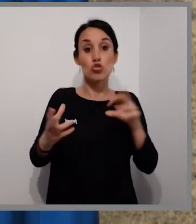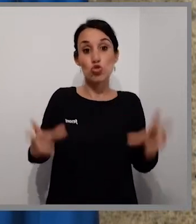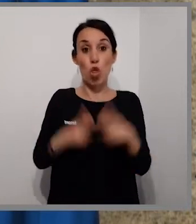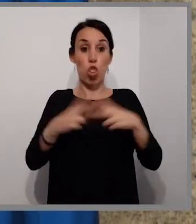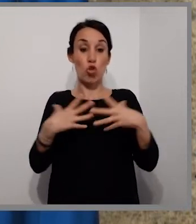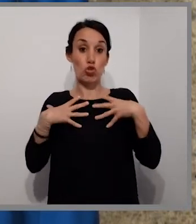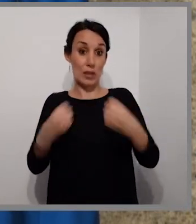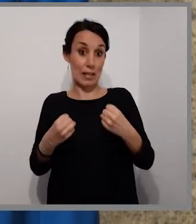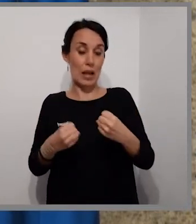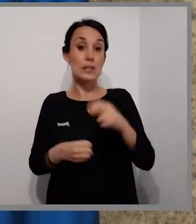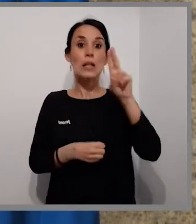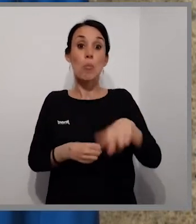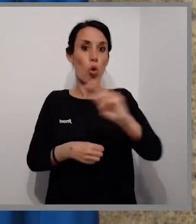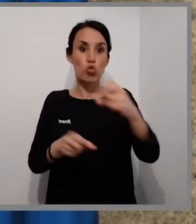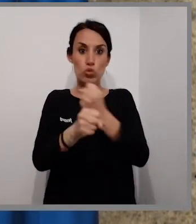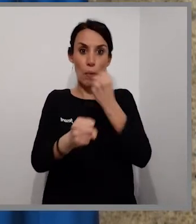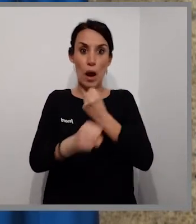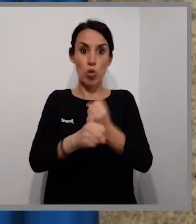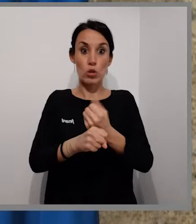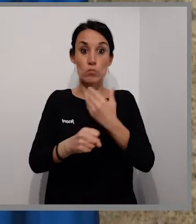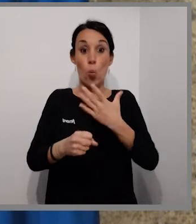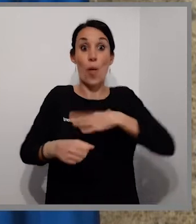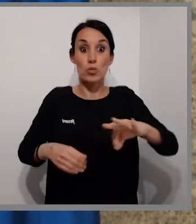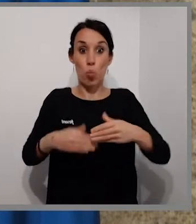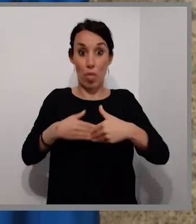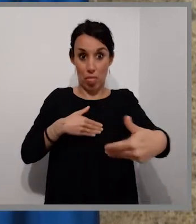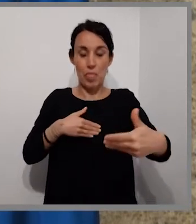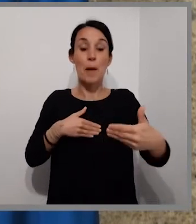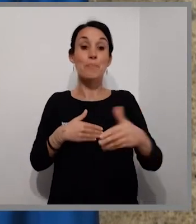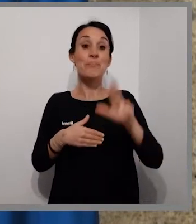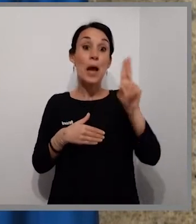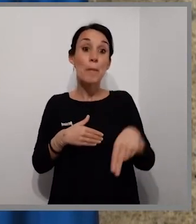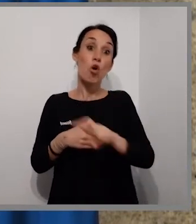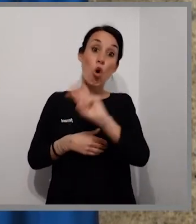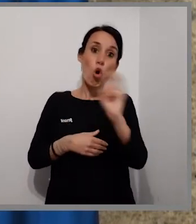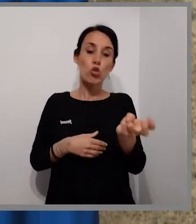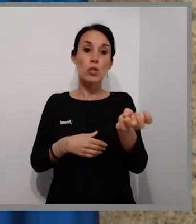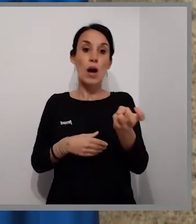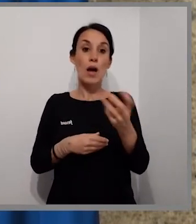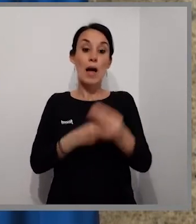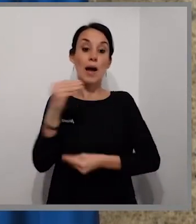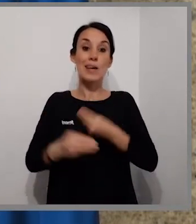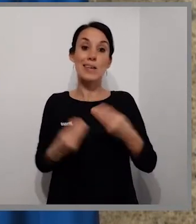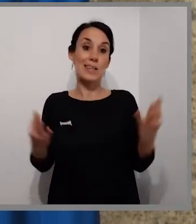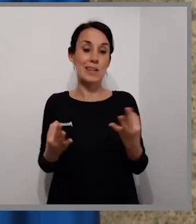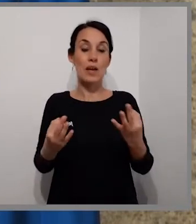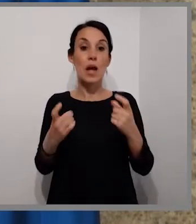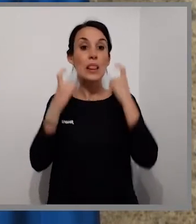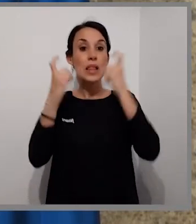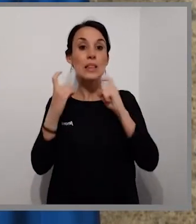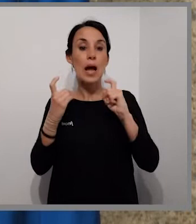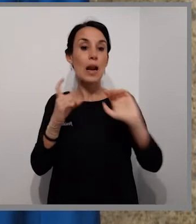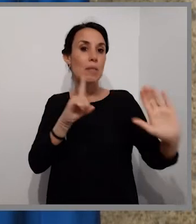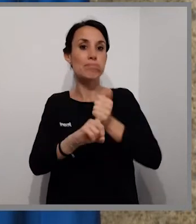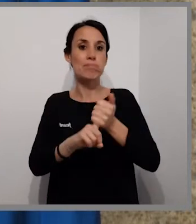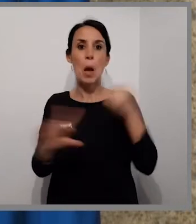i sociosanitàries, però després també a altres treballadors, quan puguem. I per una altra, el que hem fet és intentar, per